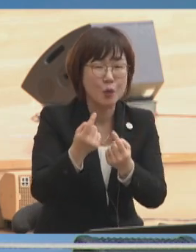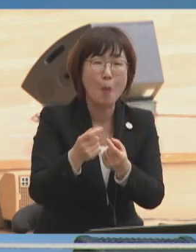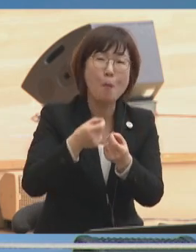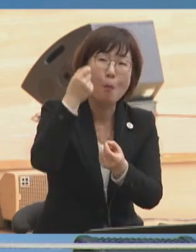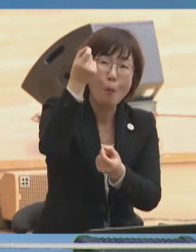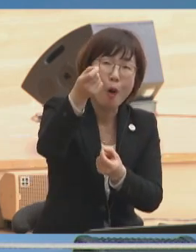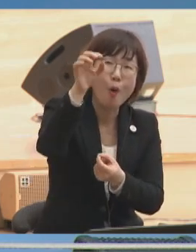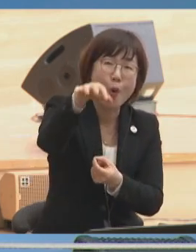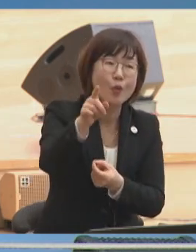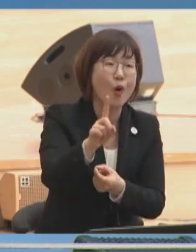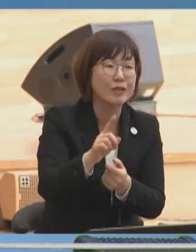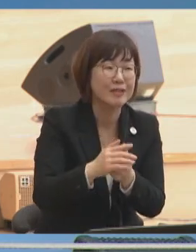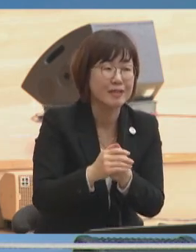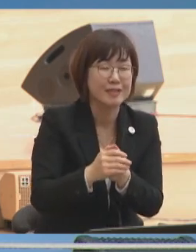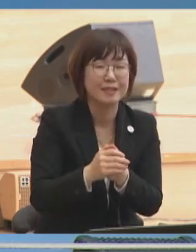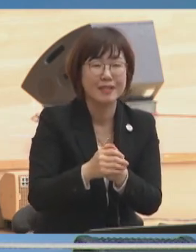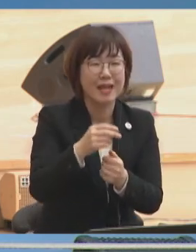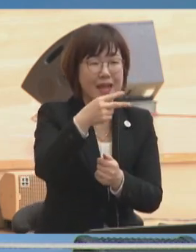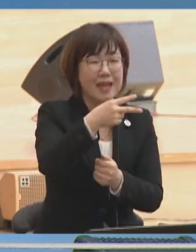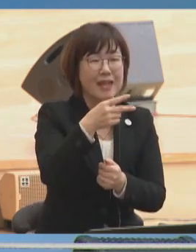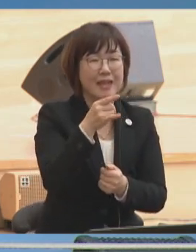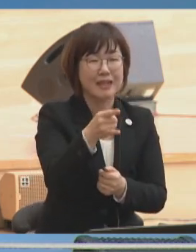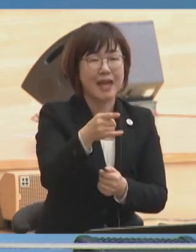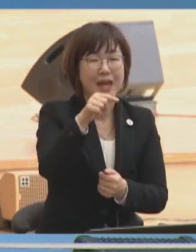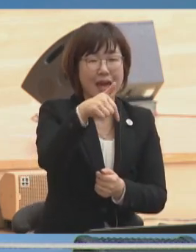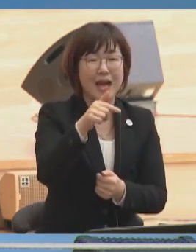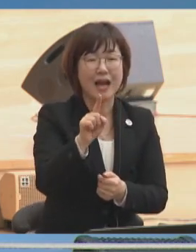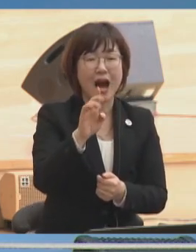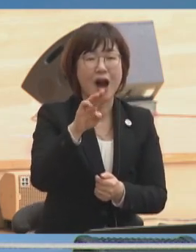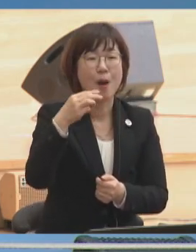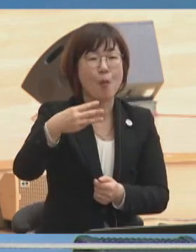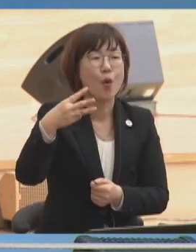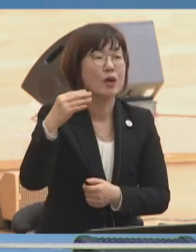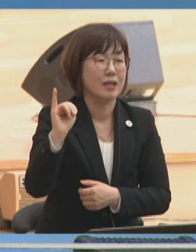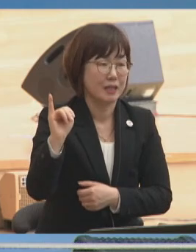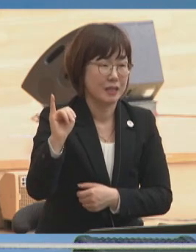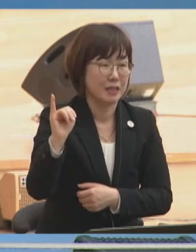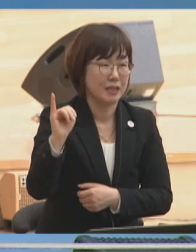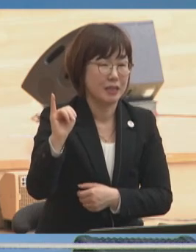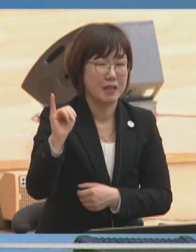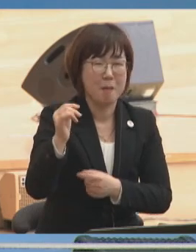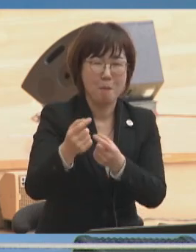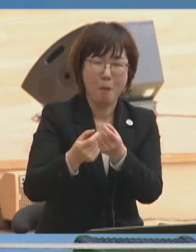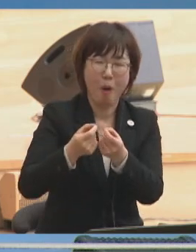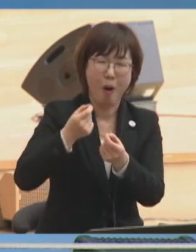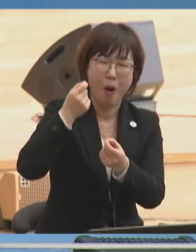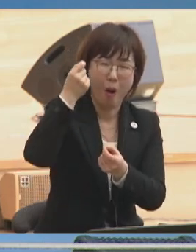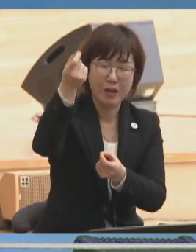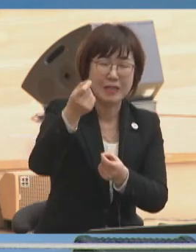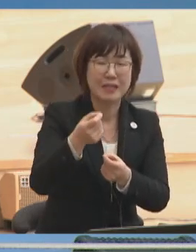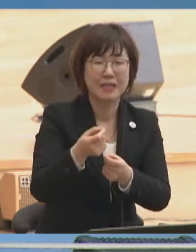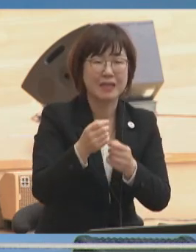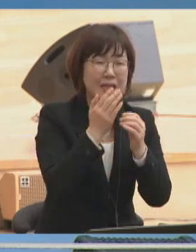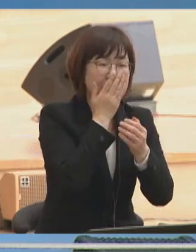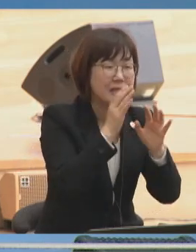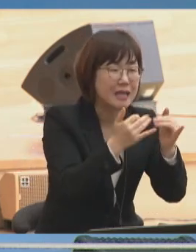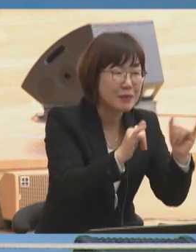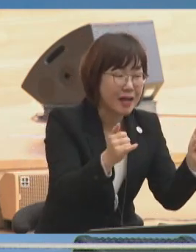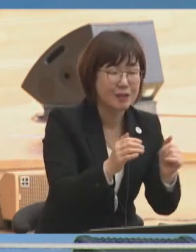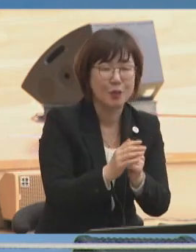어디서부터? 지리적으로 말하면 데가볼리. 그 주변의 이방인들의 마을에서부터 온